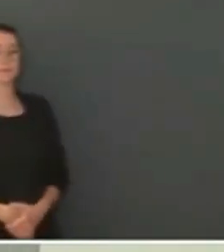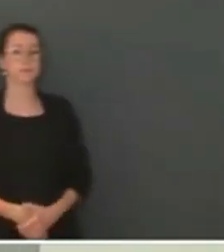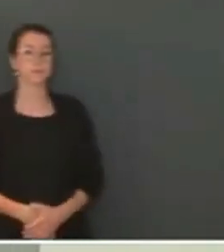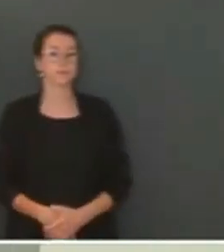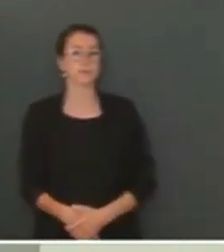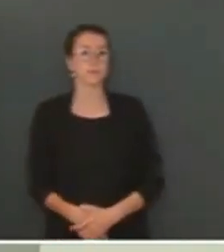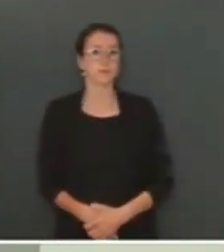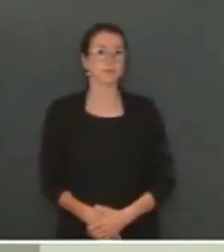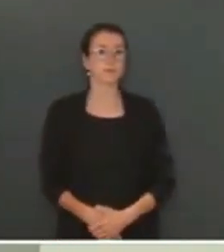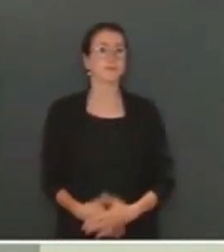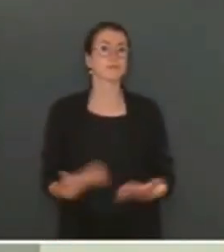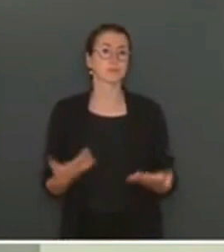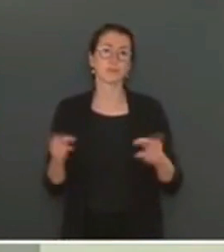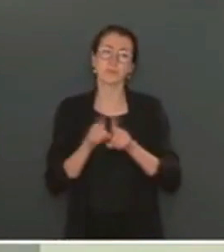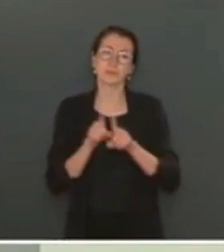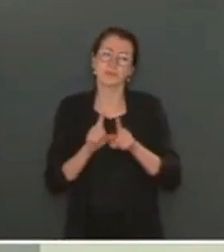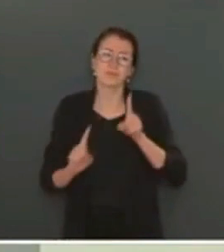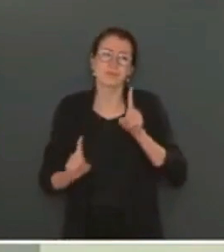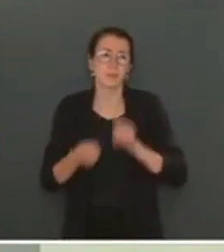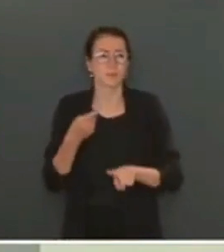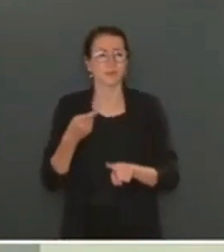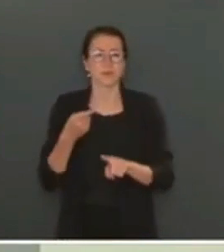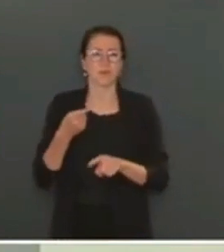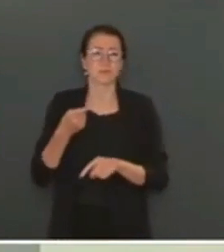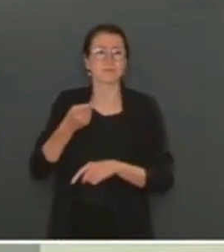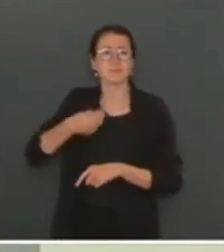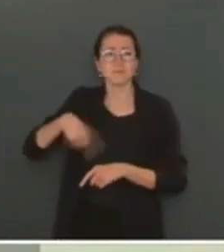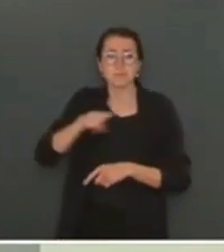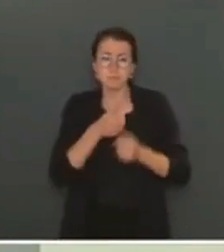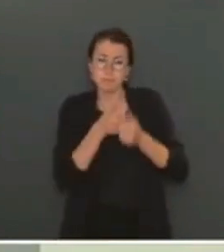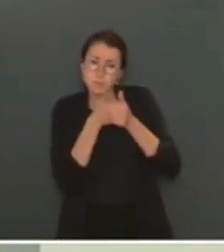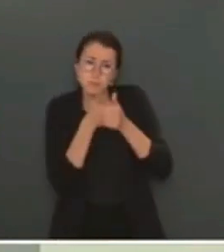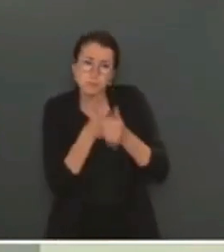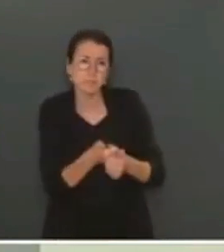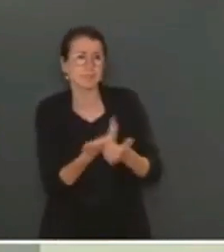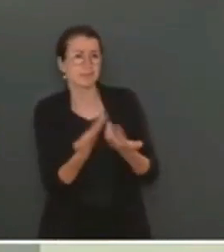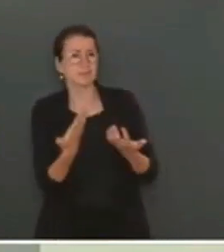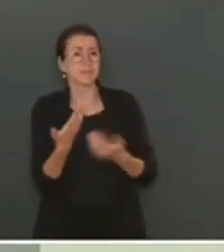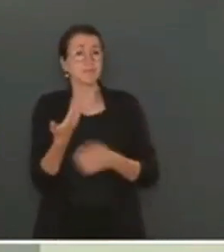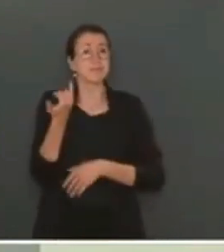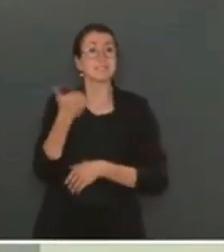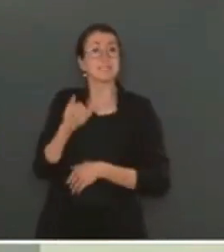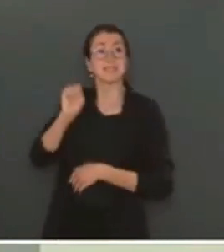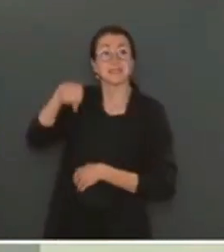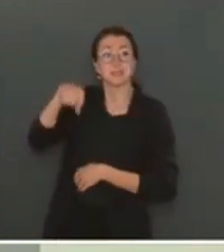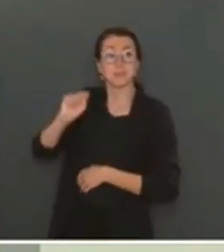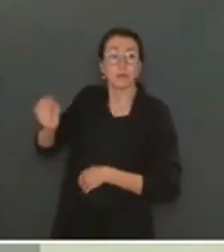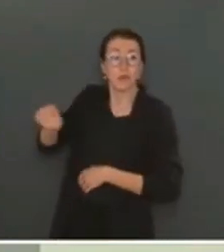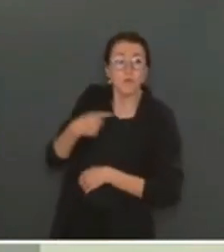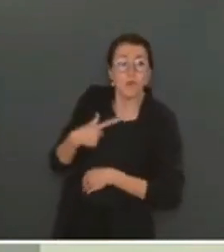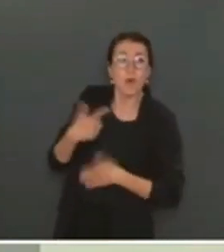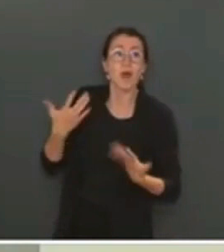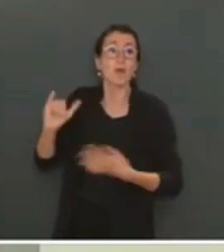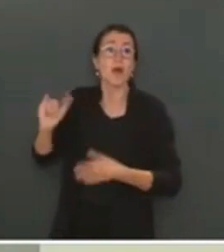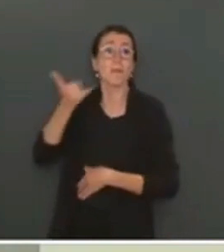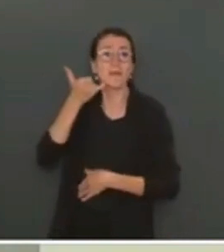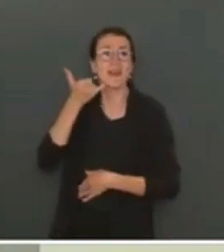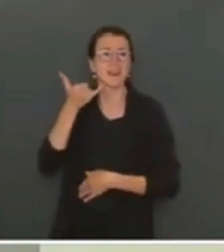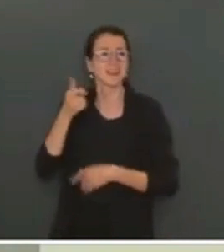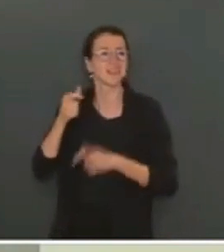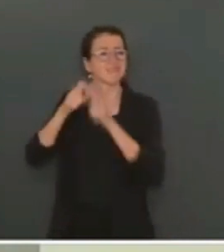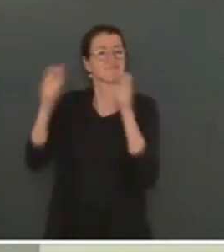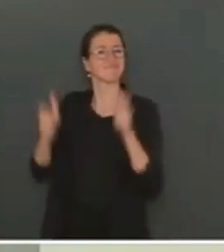avec les personnes responsables des call centers régionaux qui sont susceptibles de prendre contact avec vous en cas de contamination.